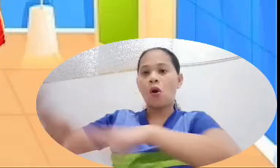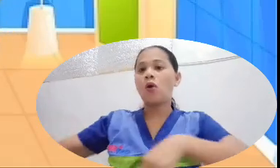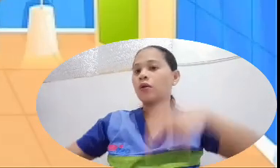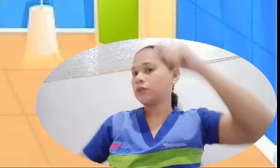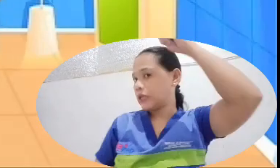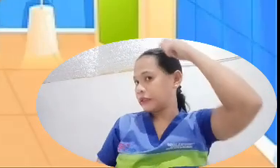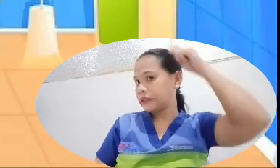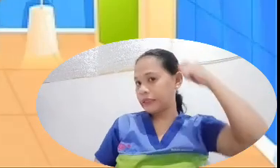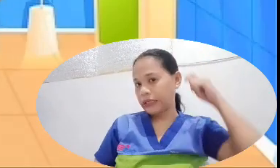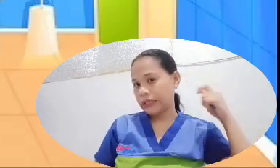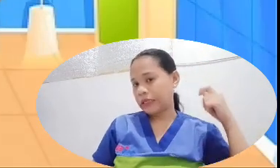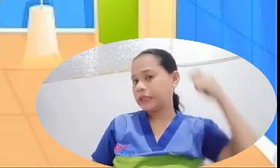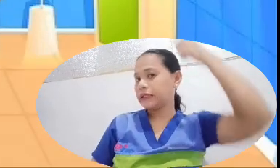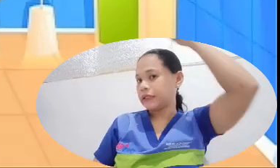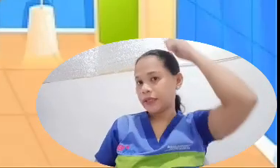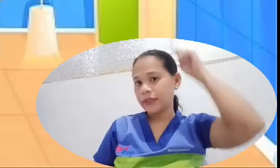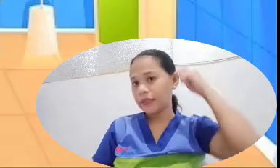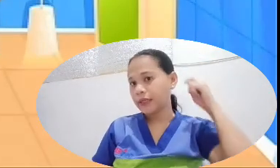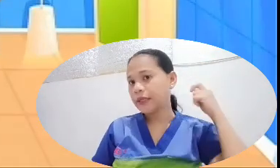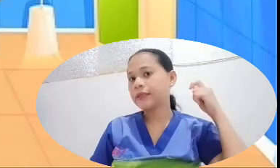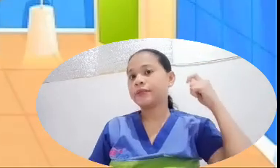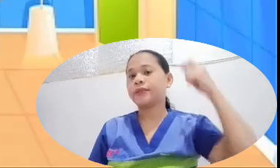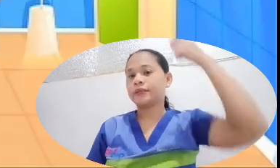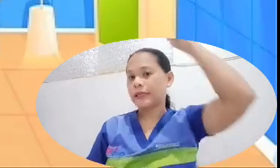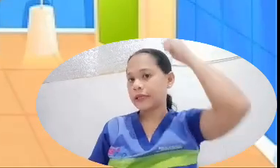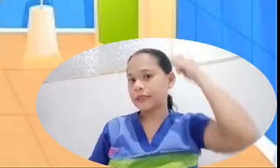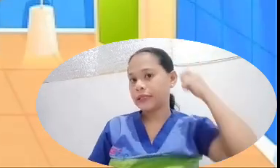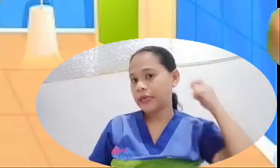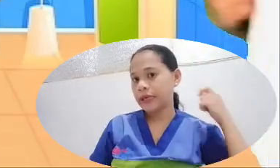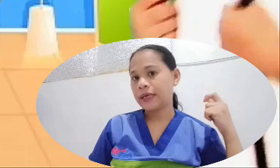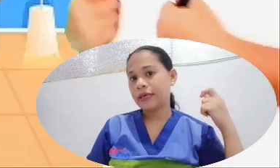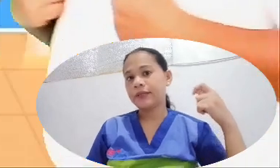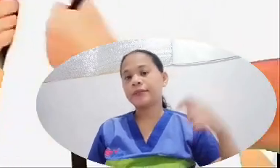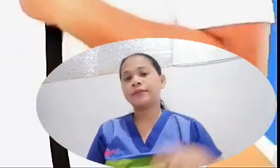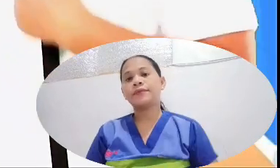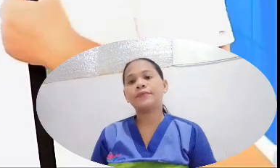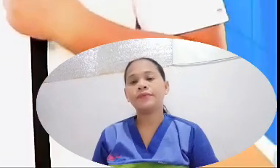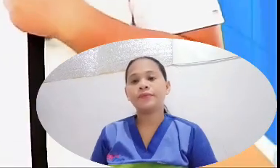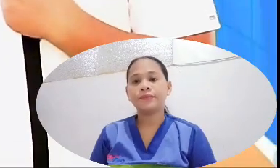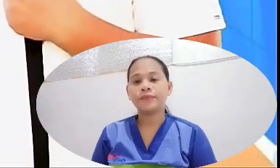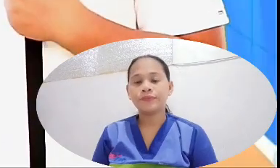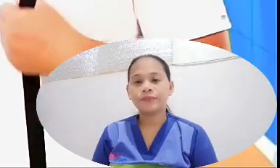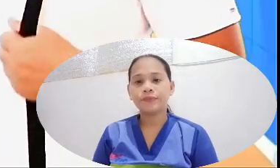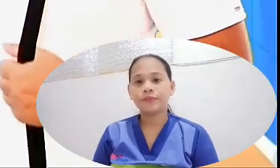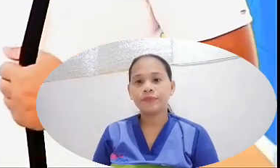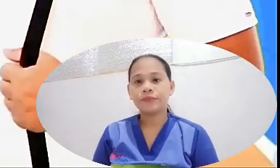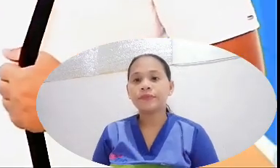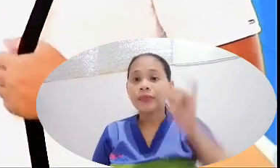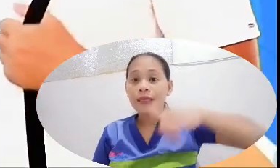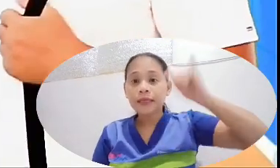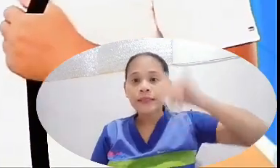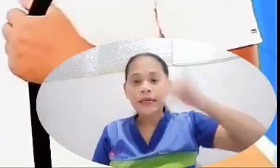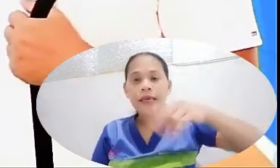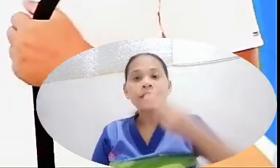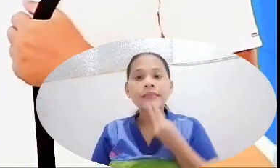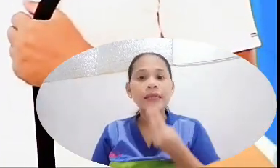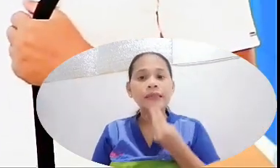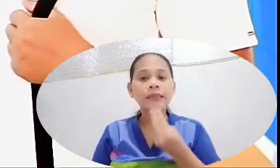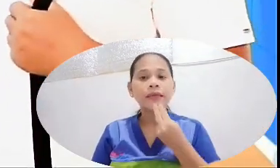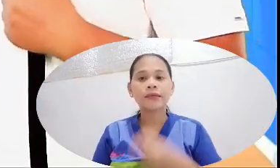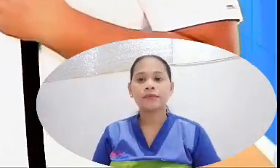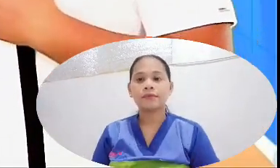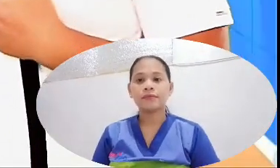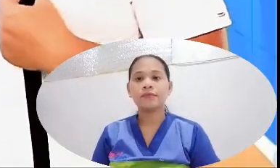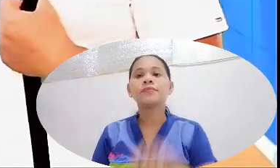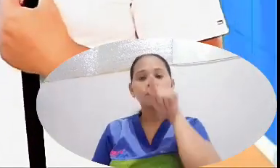Tenten! Tenten! Nandito na ako, Ate Netnet. Maliligo ka